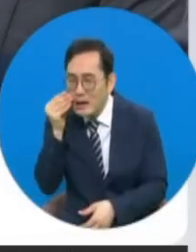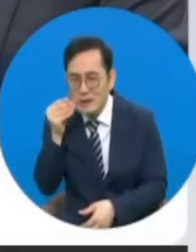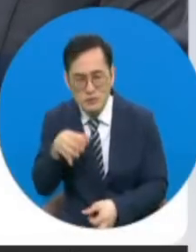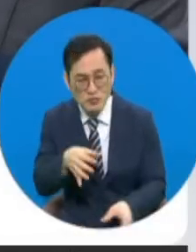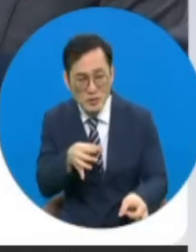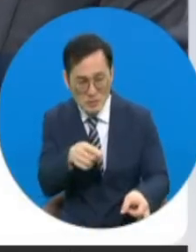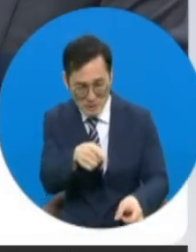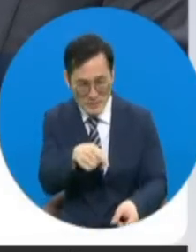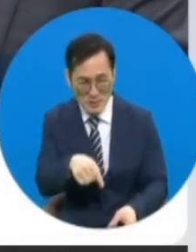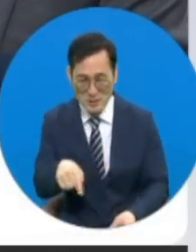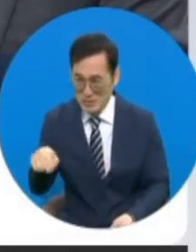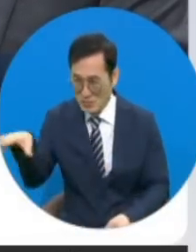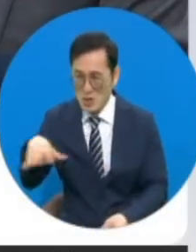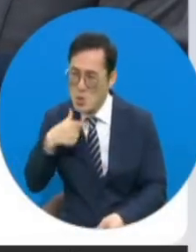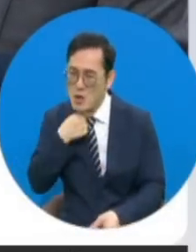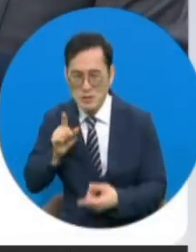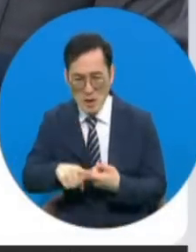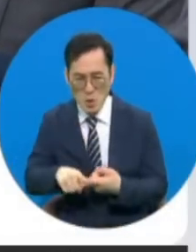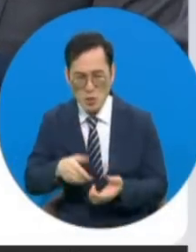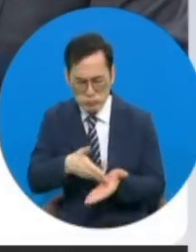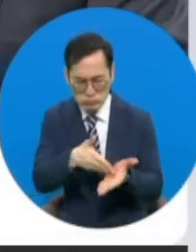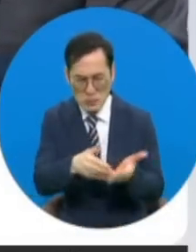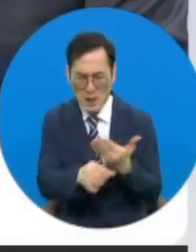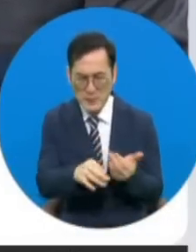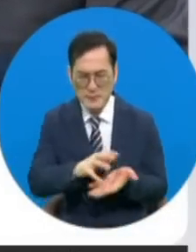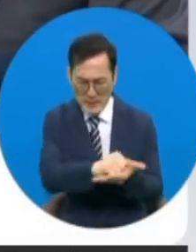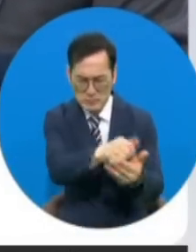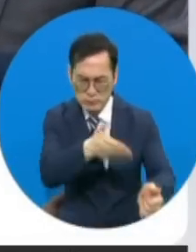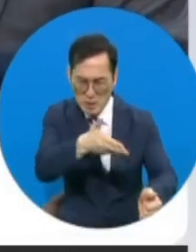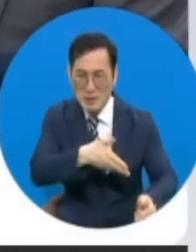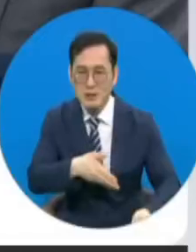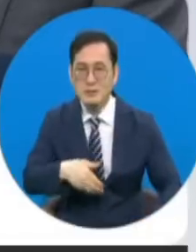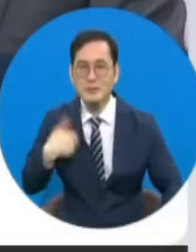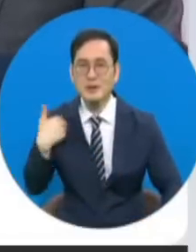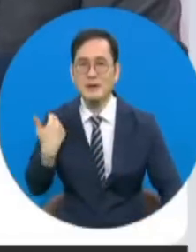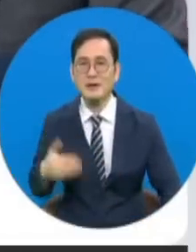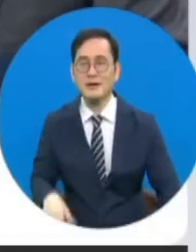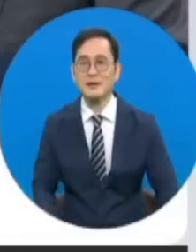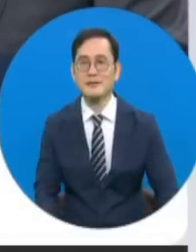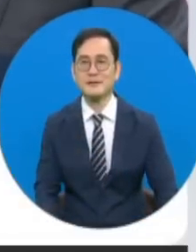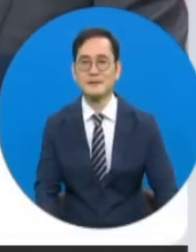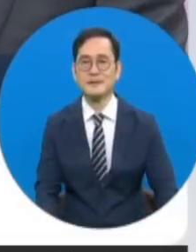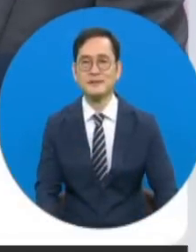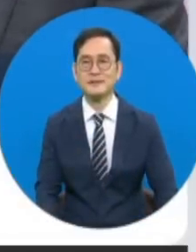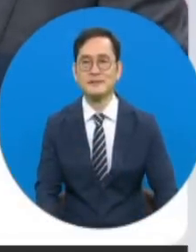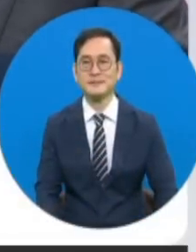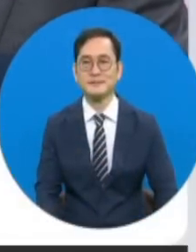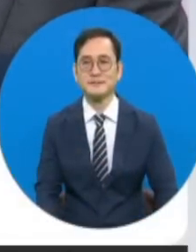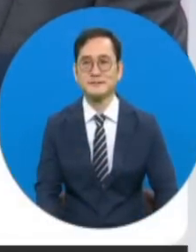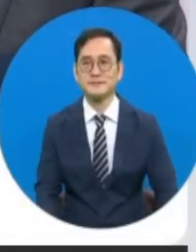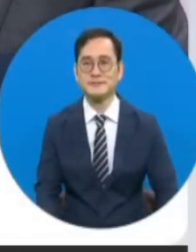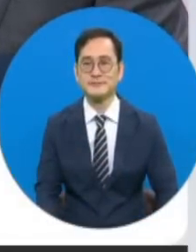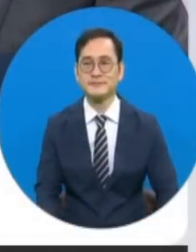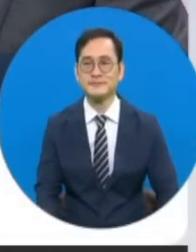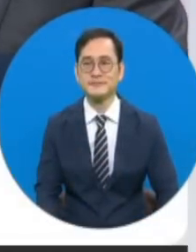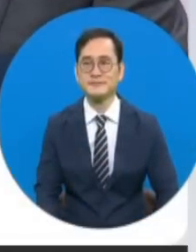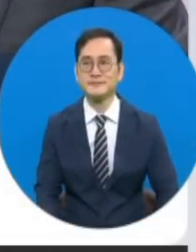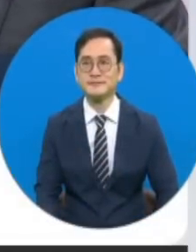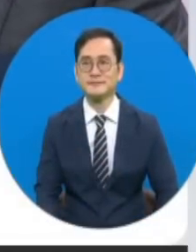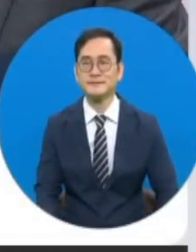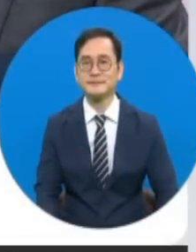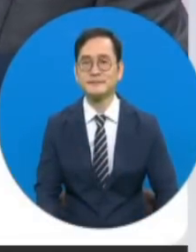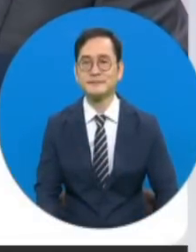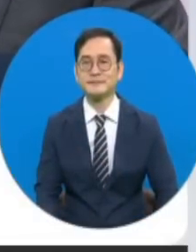특히 교육감 선거 같은 경우에 그런 경향들이 있어 왔거든요 진보청들이 이제 그런 부분에 있어서 뭐 어쨌든